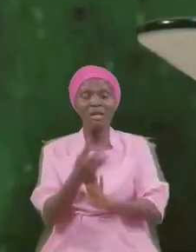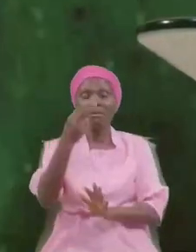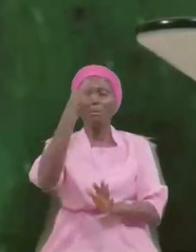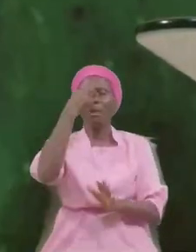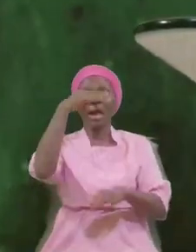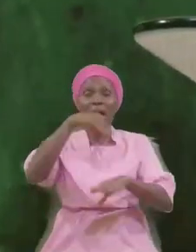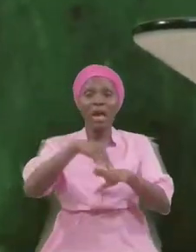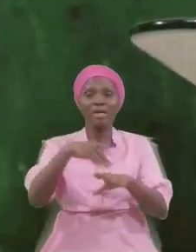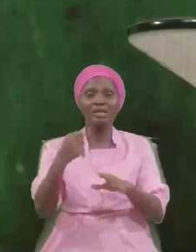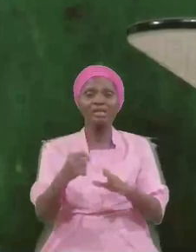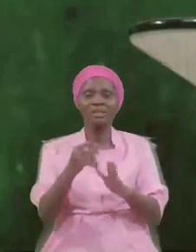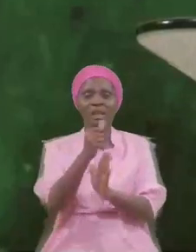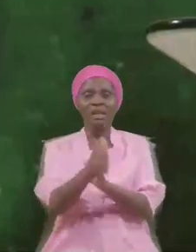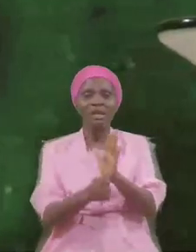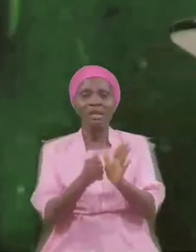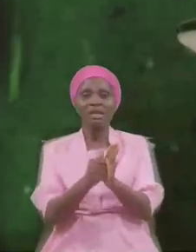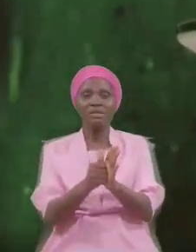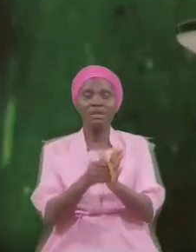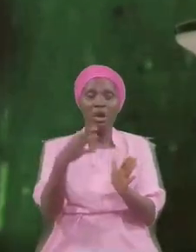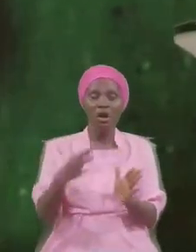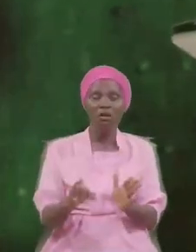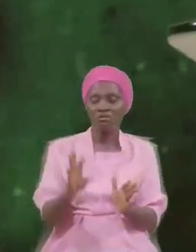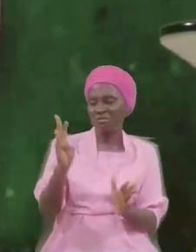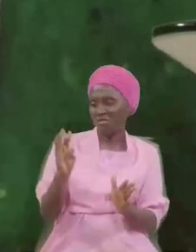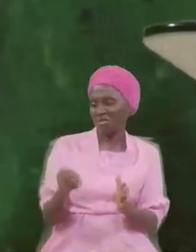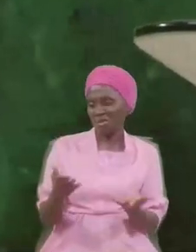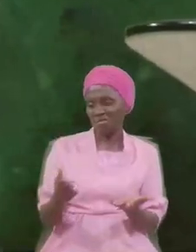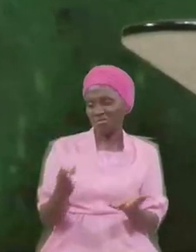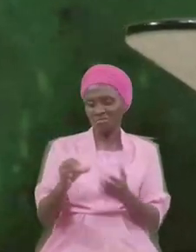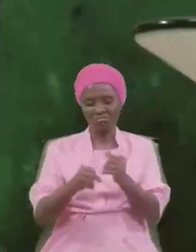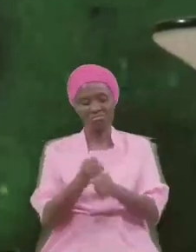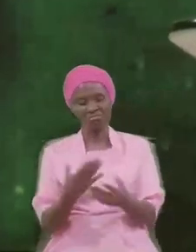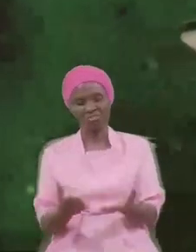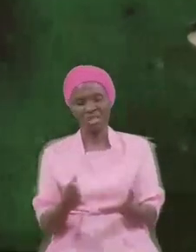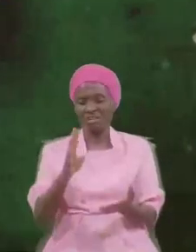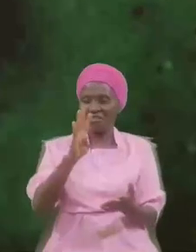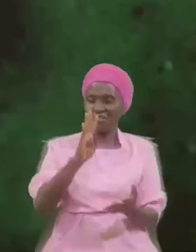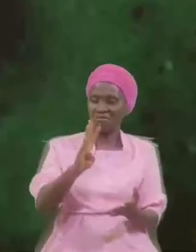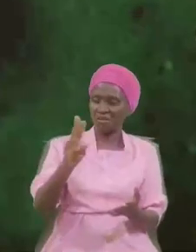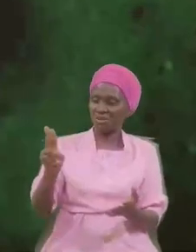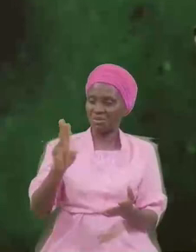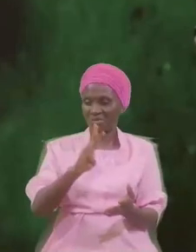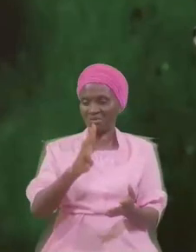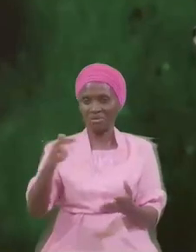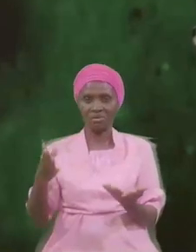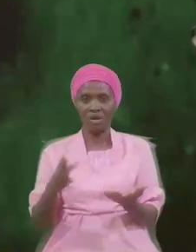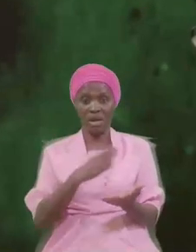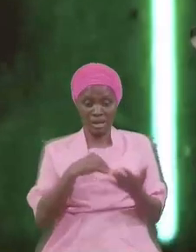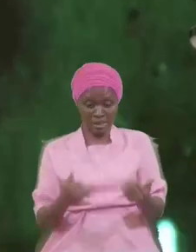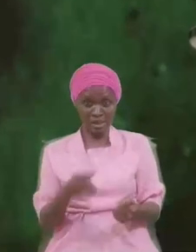40, 42, 45 ans. Et maintenant, tu as 44 ans. Et la maladie vient. Ce n'est pas moi, hein?